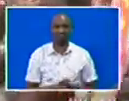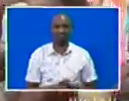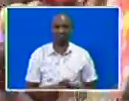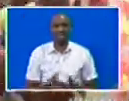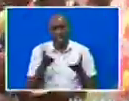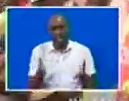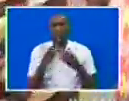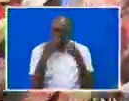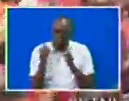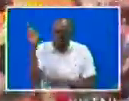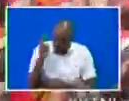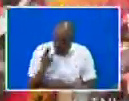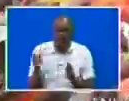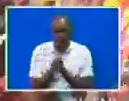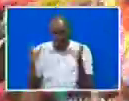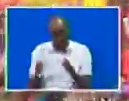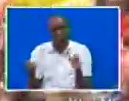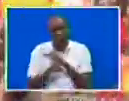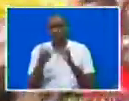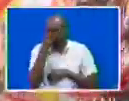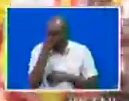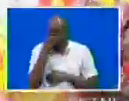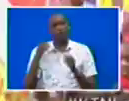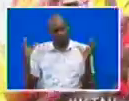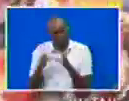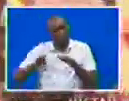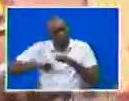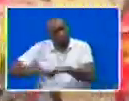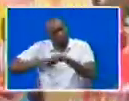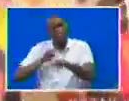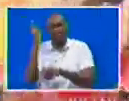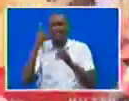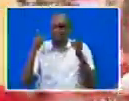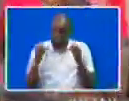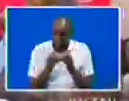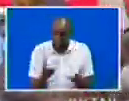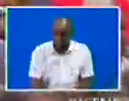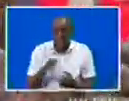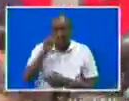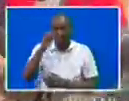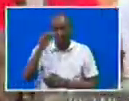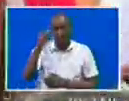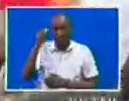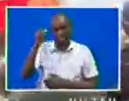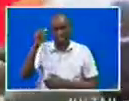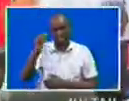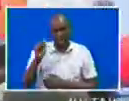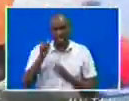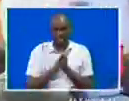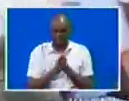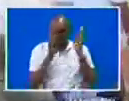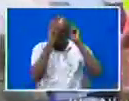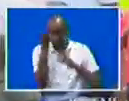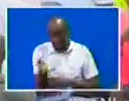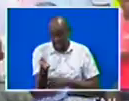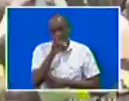Msafara wa Rais Uhuru Kenyatta na naibu wake William Ruto ulituo kwenye mkutano wa kwanza katika uwanja wa Malinya, eneo bunge la Ikolomani.